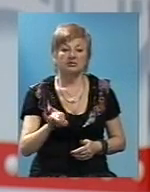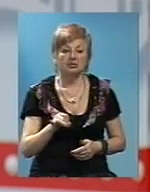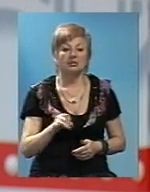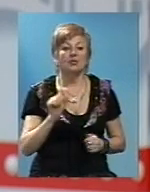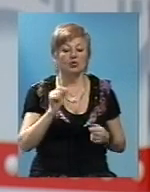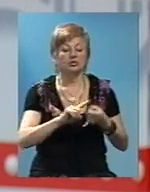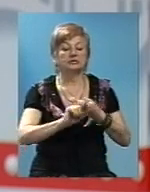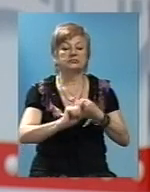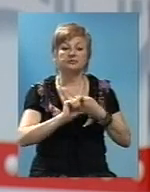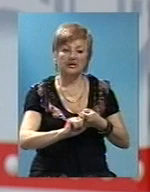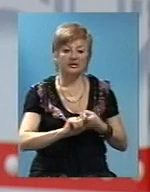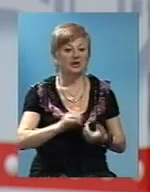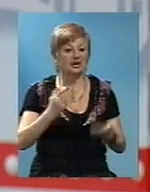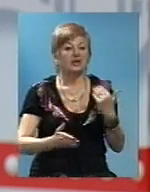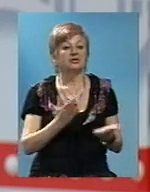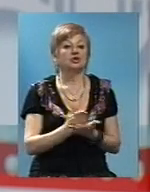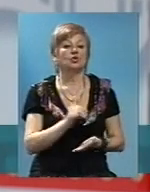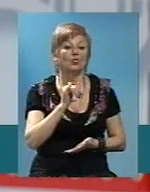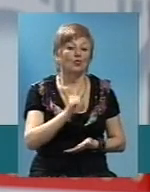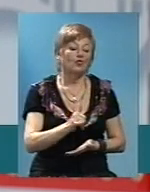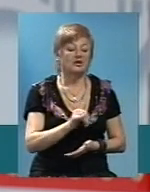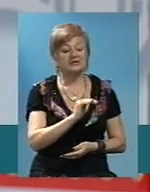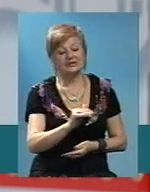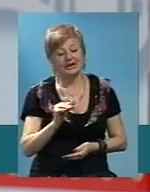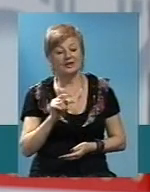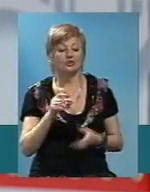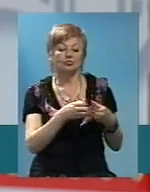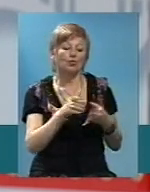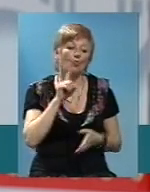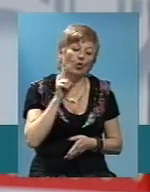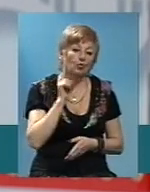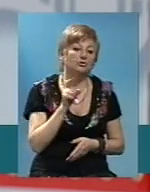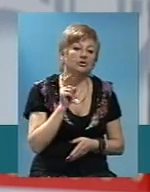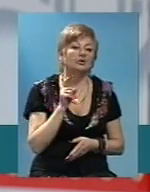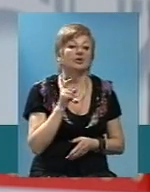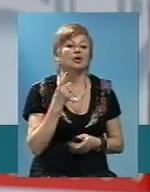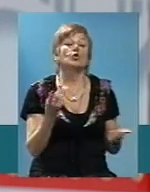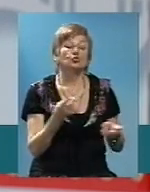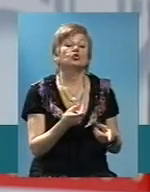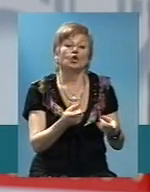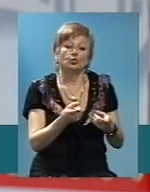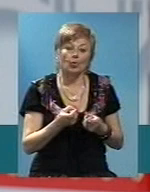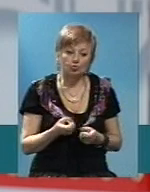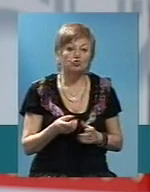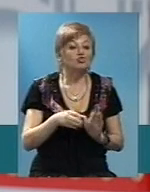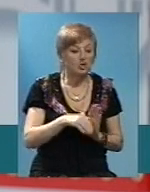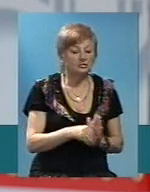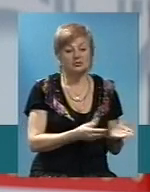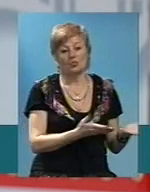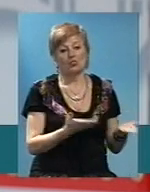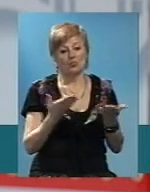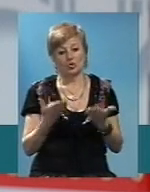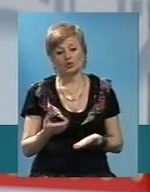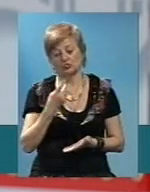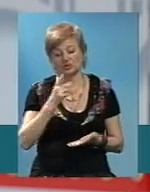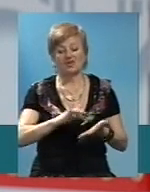зі мною зв'язатися. І якщо у вас є, наприклад, там діти, молодь, підлітки, яким цікаво було б до таких ініціатив долучатися, то, будь ласка,